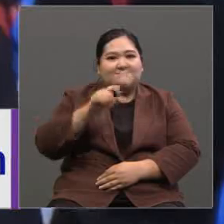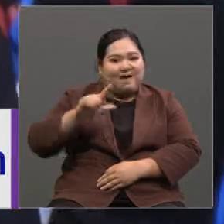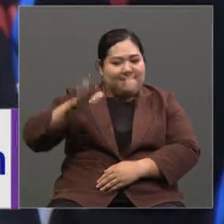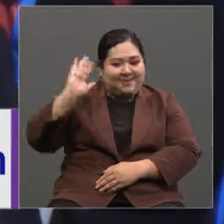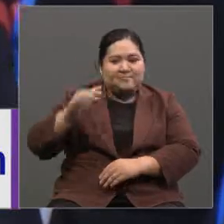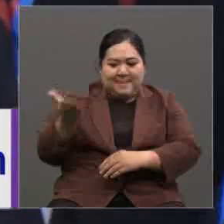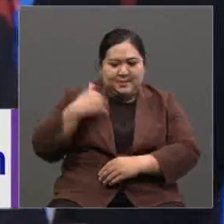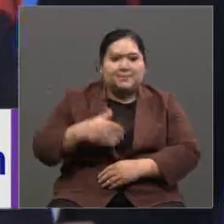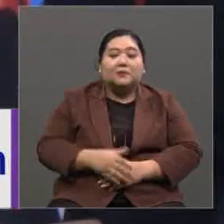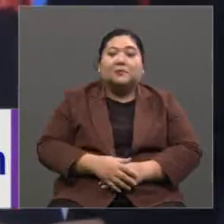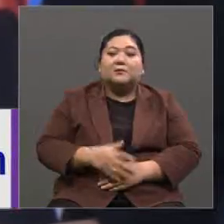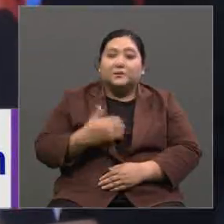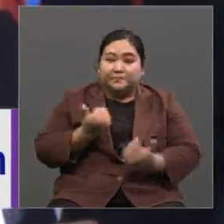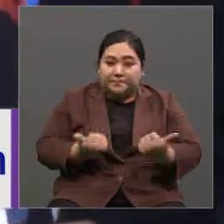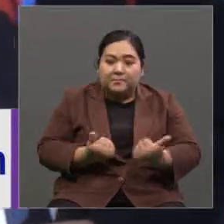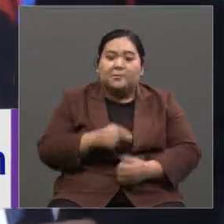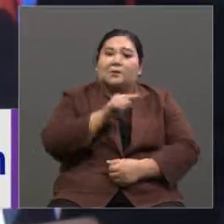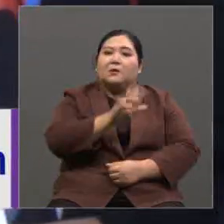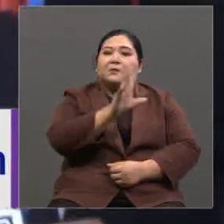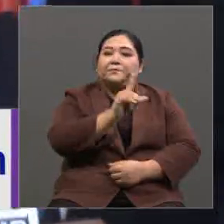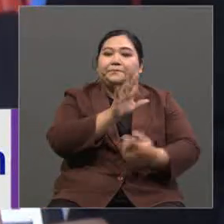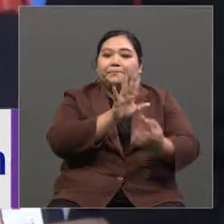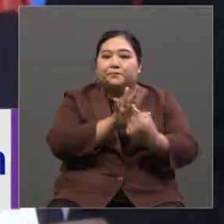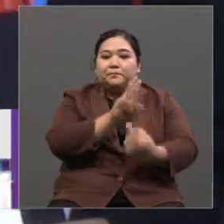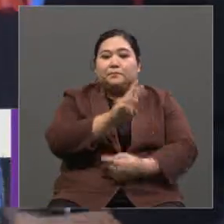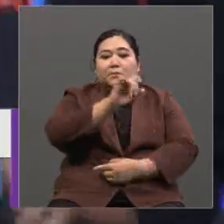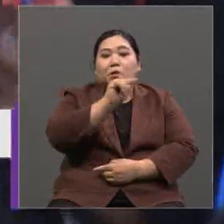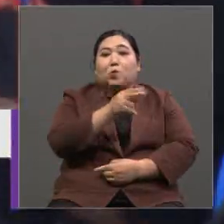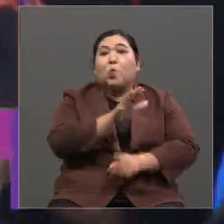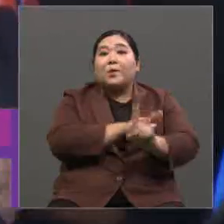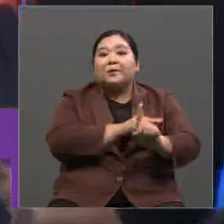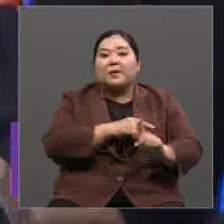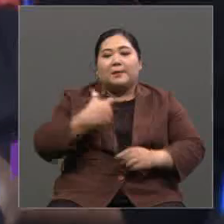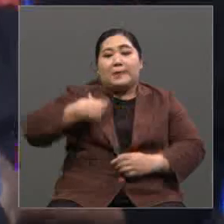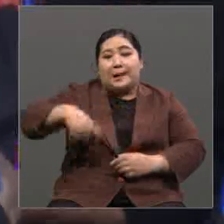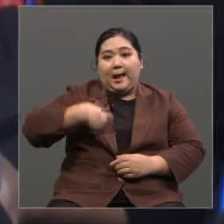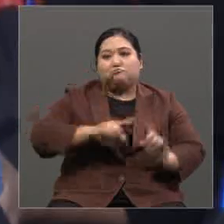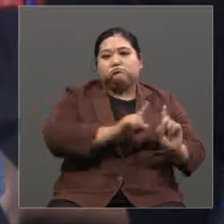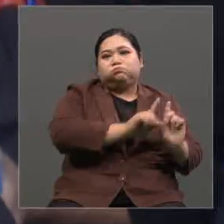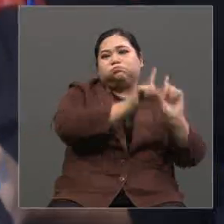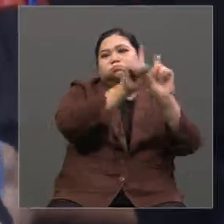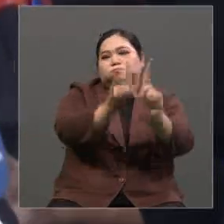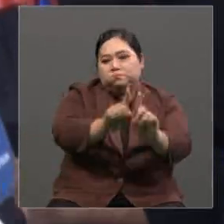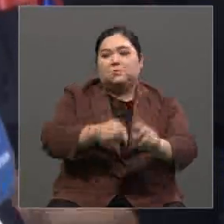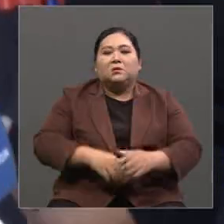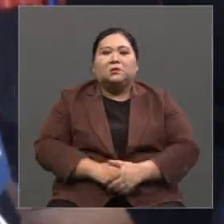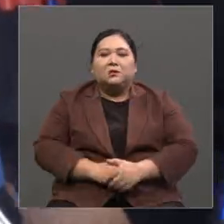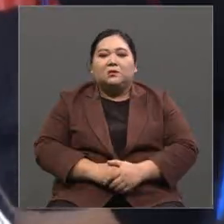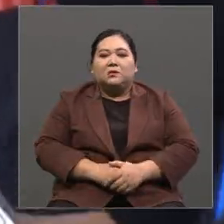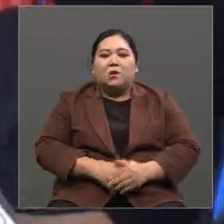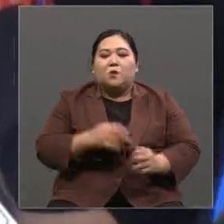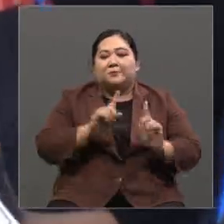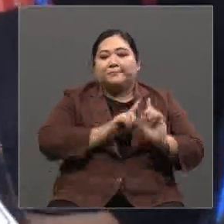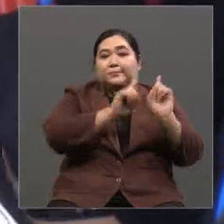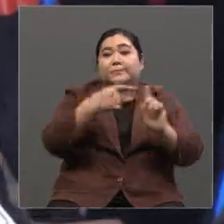ชูวิทย์ก็เดินทางมาที่ศาลอาญาพร้อมกับทนายอนันต์ชัยไชยเดชนะครับทนายความส่วนตัวโดยบอกว่าได้แต่งตั้งให้ทนาย